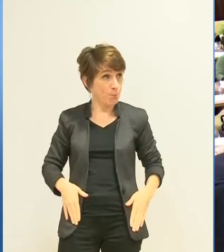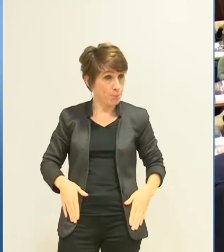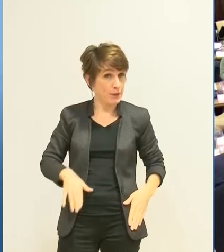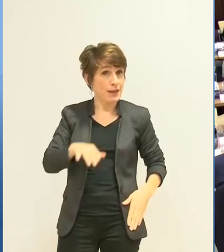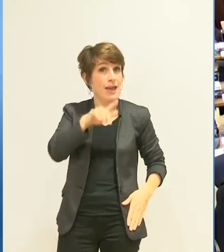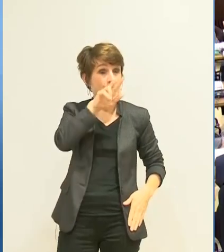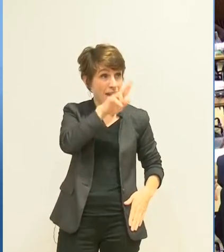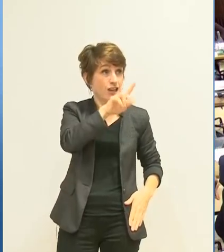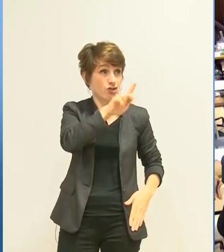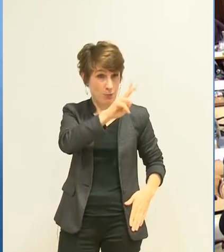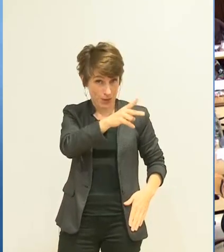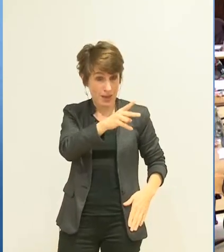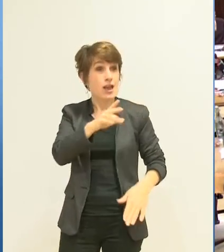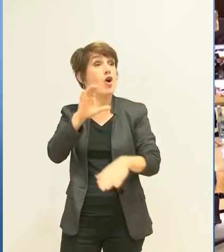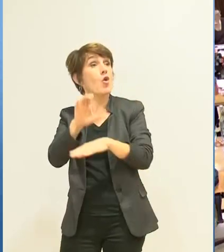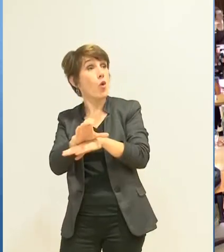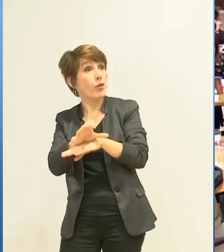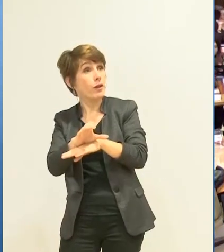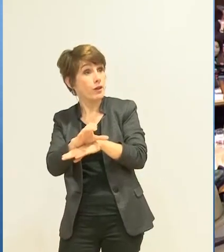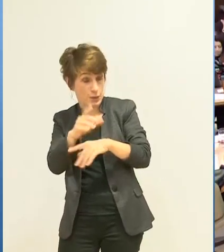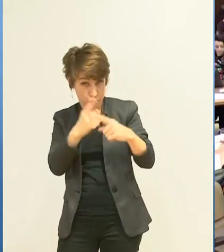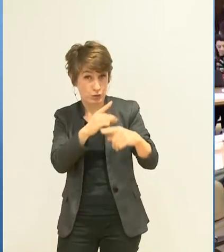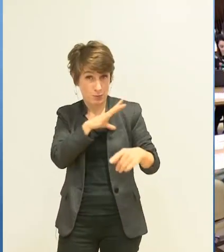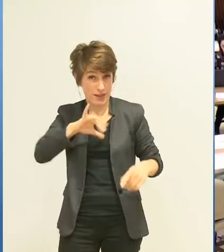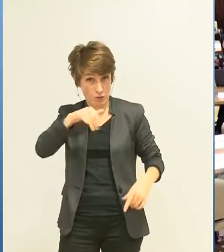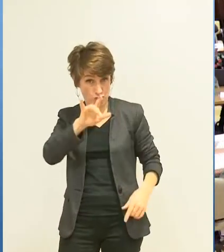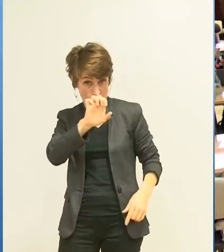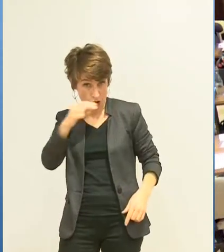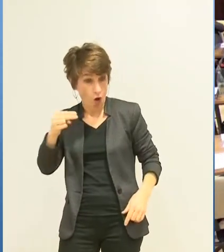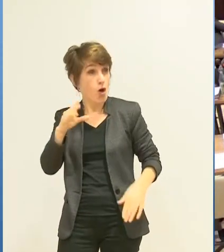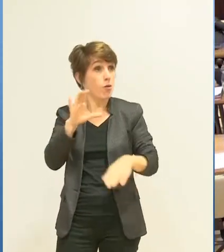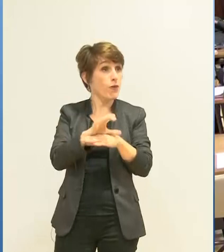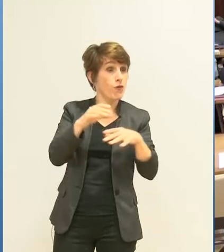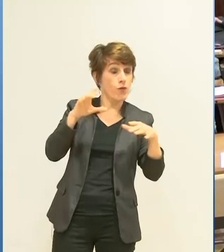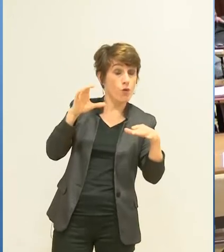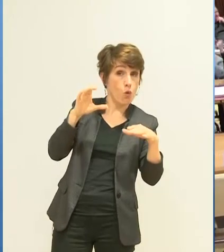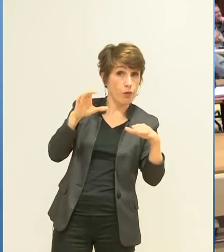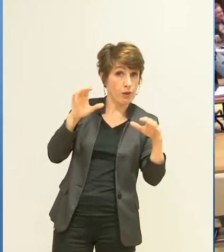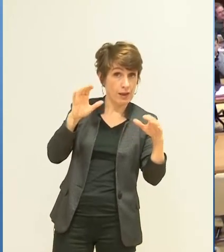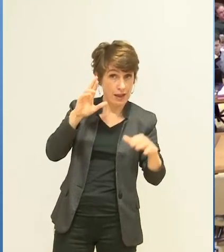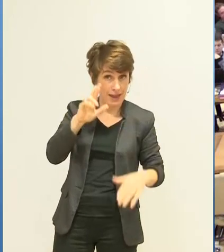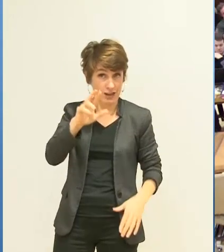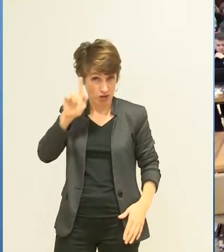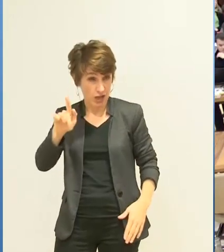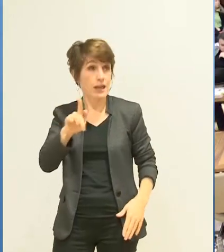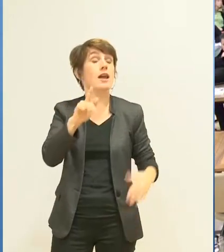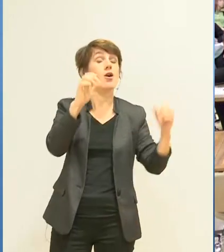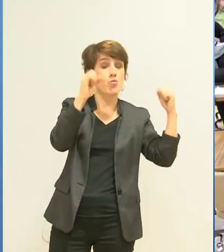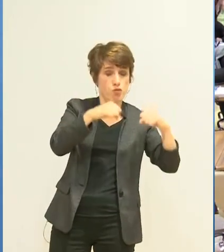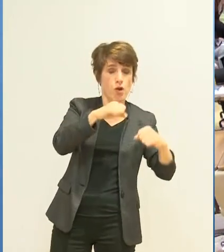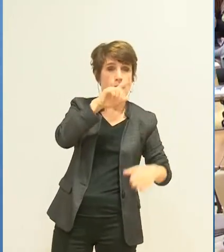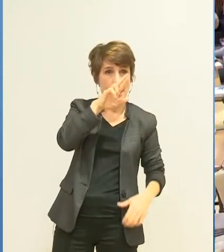rgp qui vote contre et martin julian pendant qu'ils votent contre hergé qui votent pour air cge